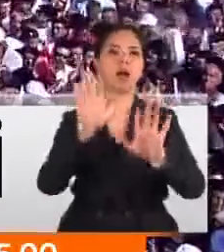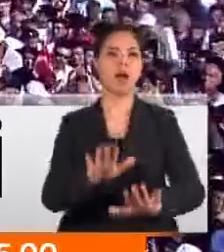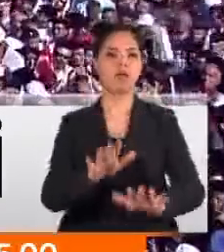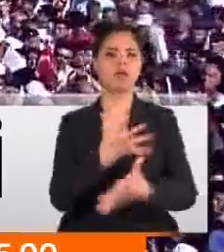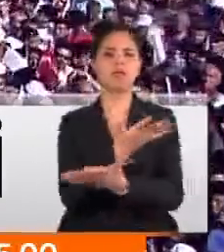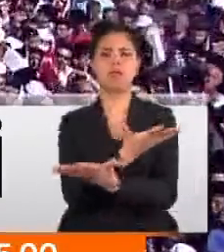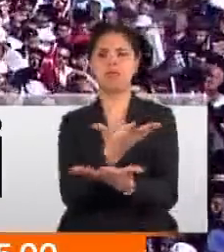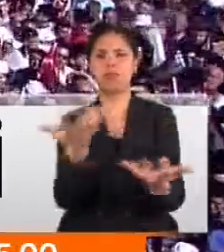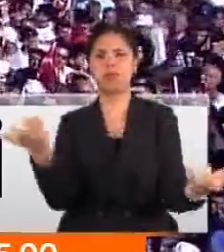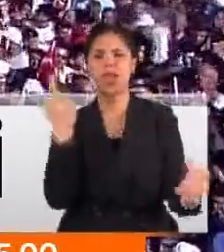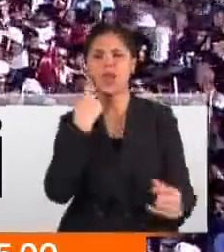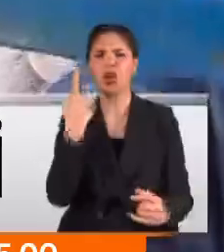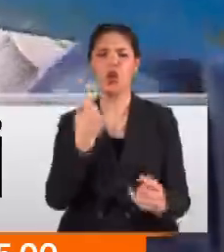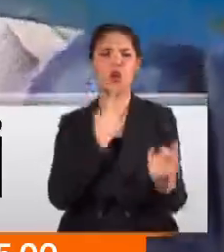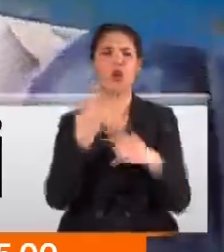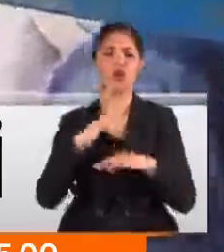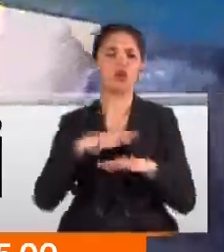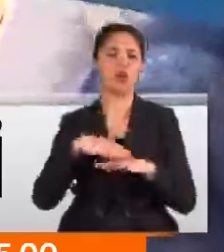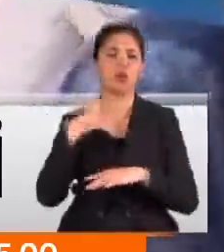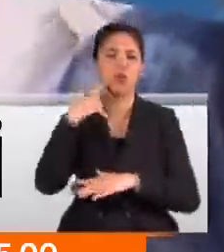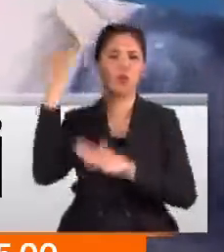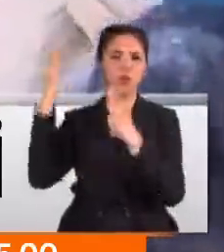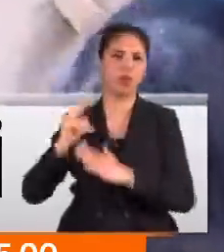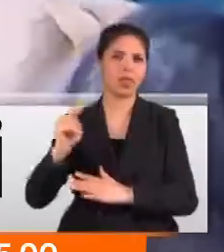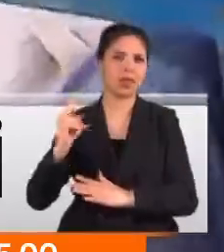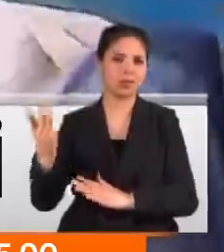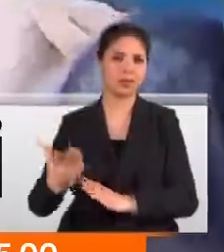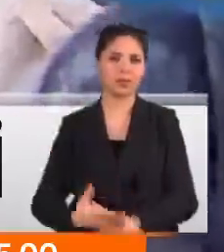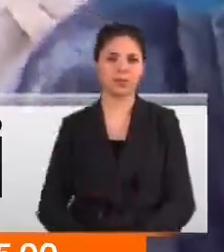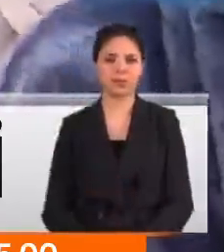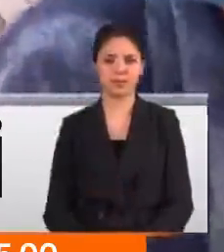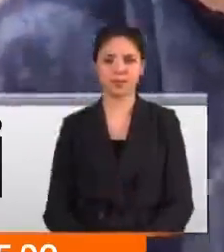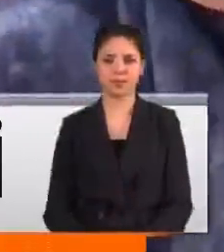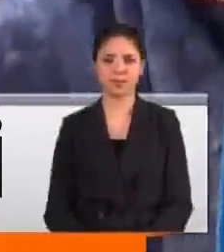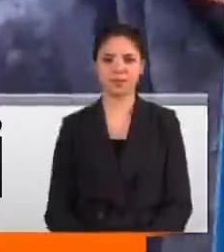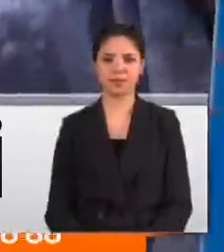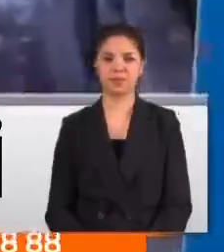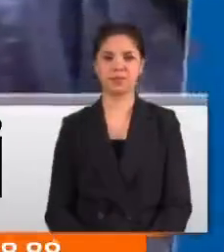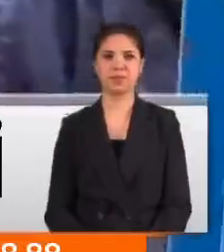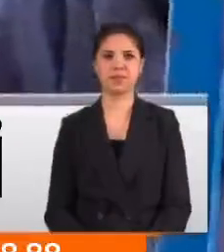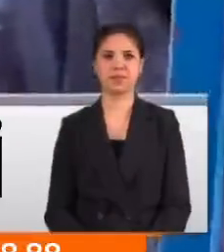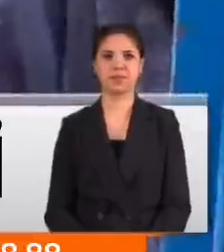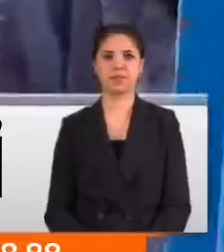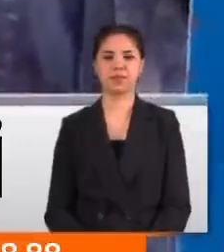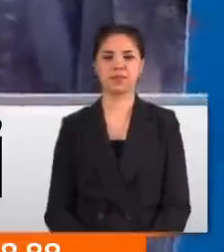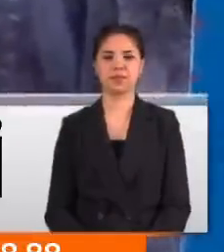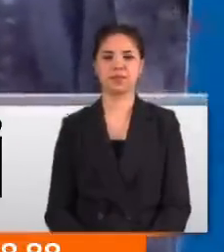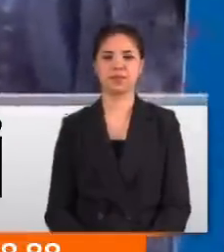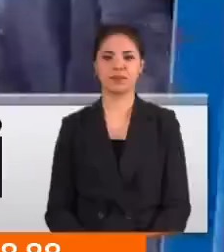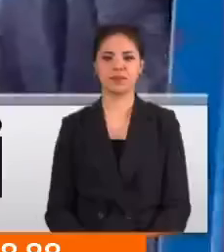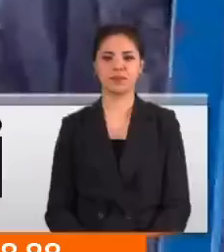tıklım tıklım meydanlara seslendi. Reisimizi biz seçtik, yine seçeceğiz. Her daim yanında ve